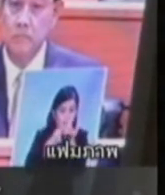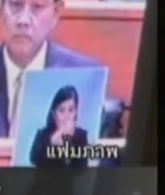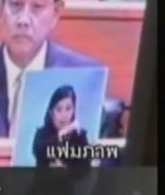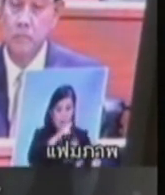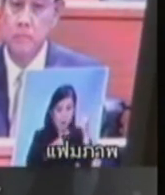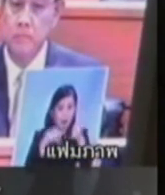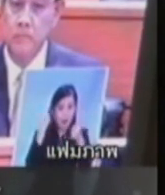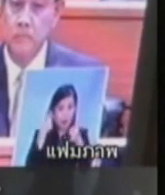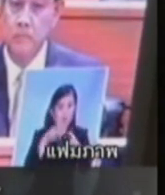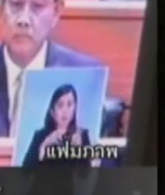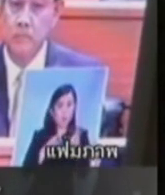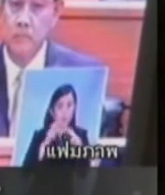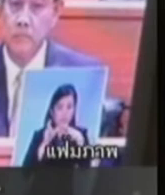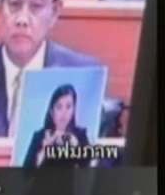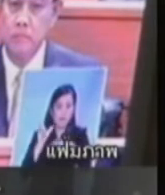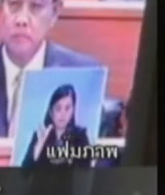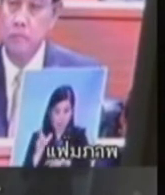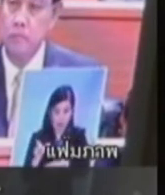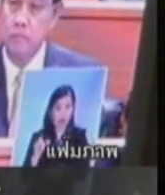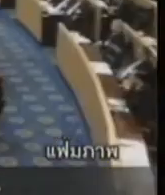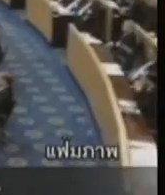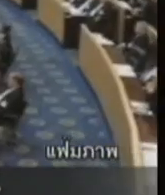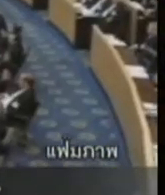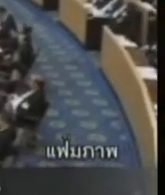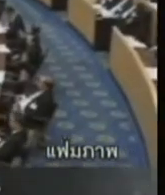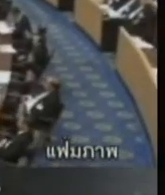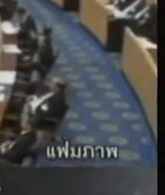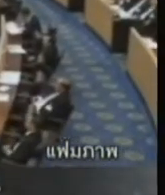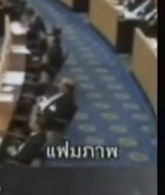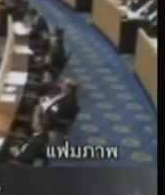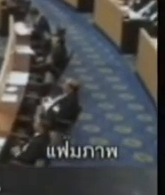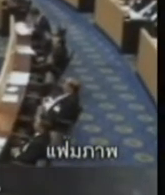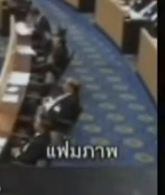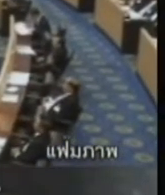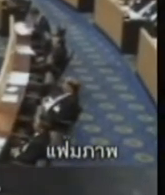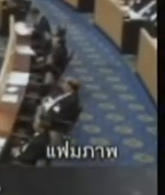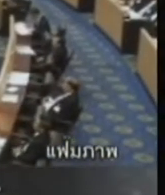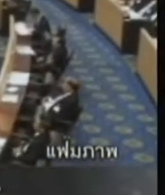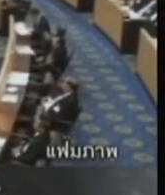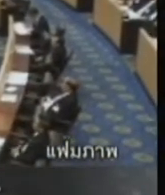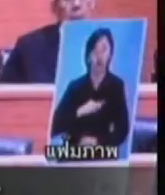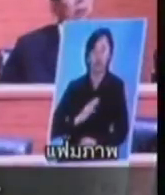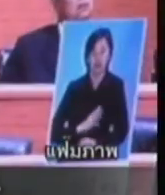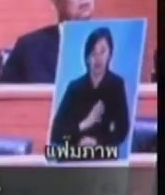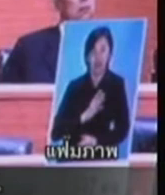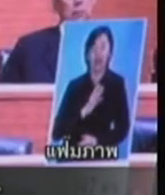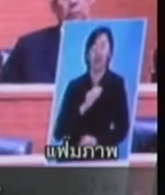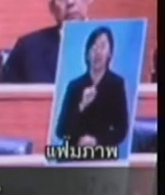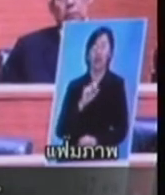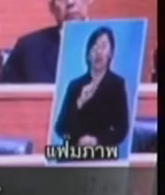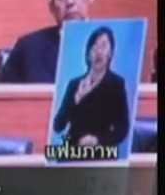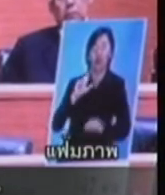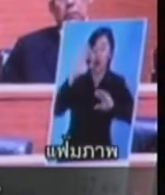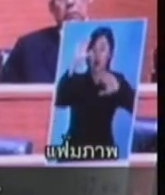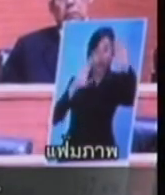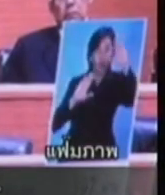มว่ายังไม่สามารถระบุกรอบเวลาเลือกตัวนายกรัฐมนตรีได้ชัดเจนต้องรอให้มีการโปรดเกล้าโปรดกระหม่อมประธ